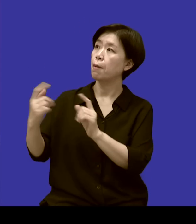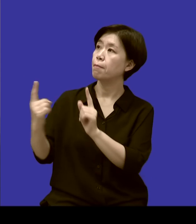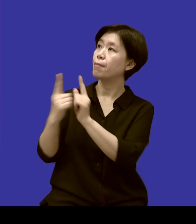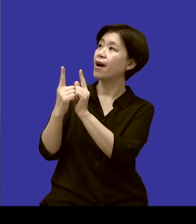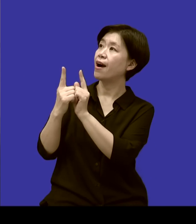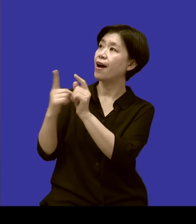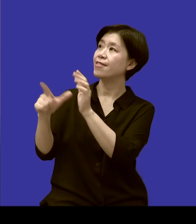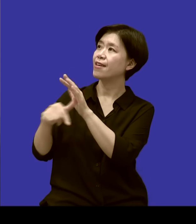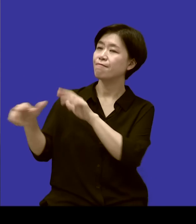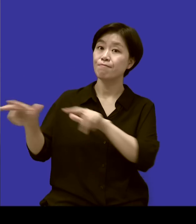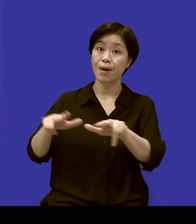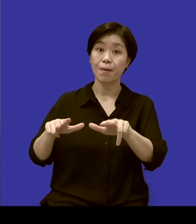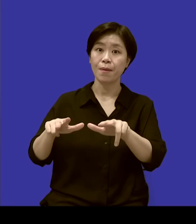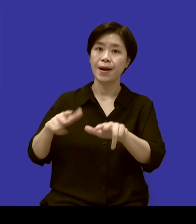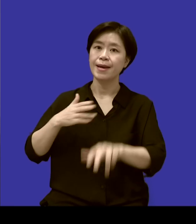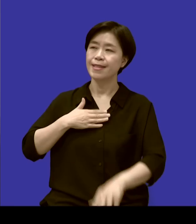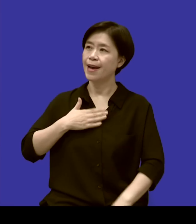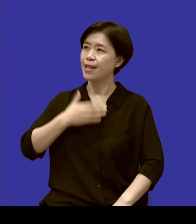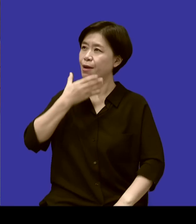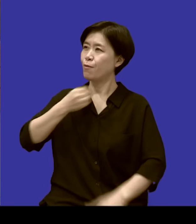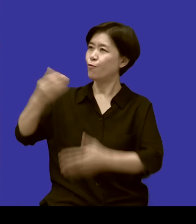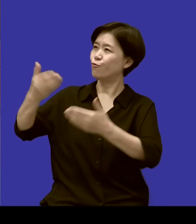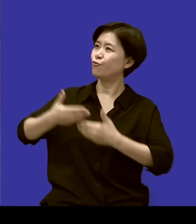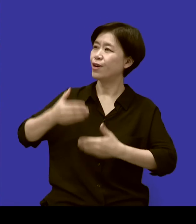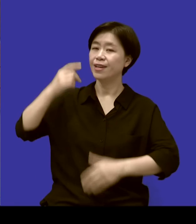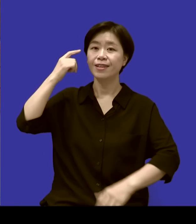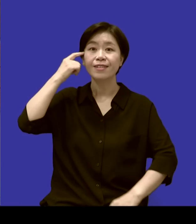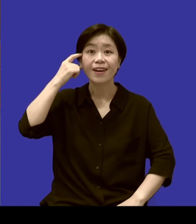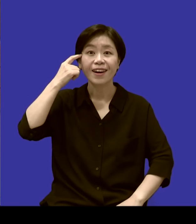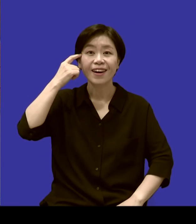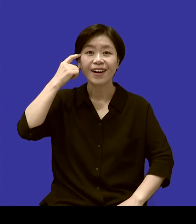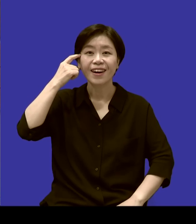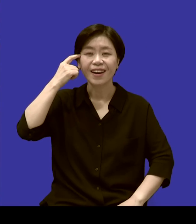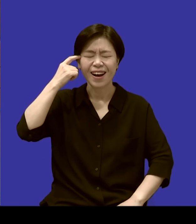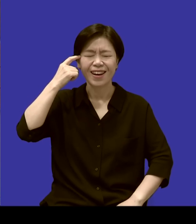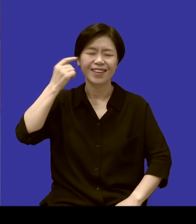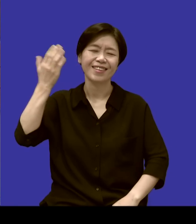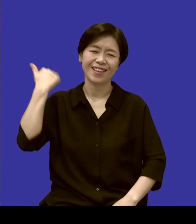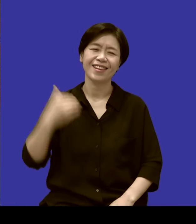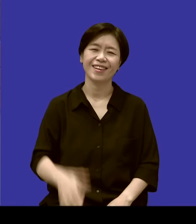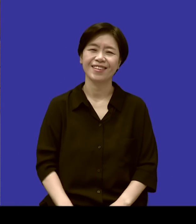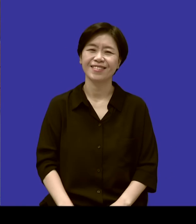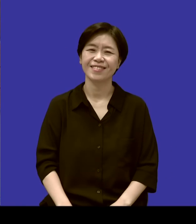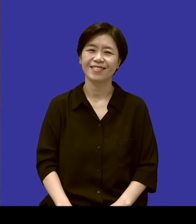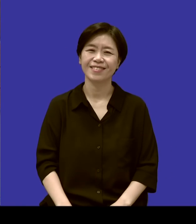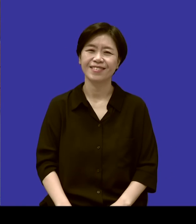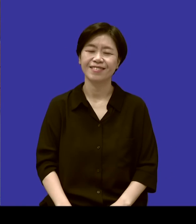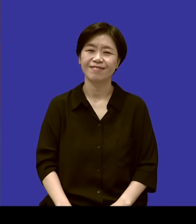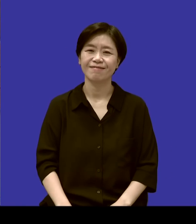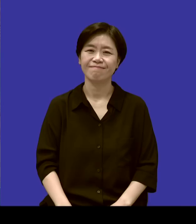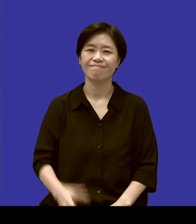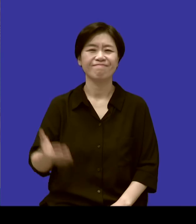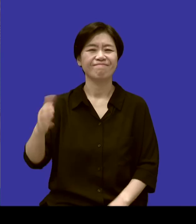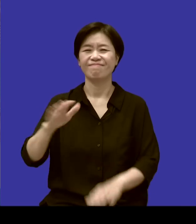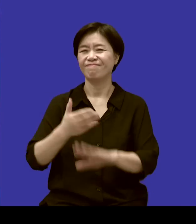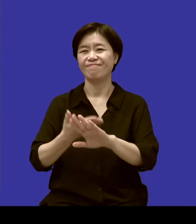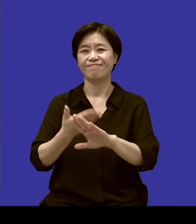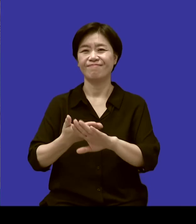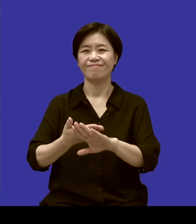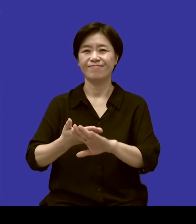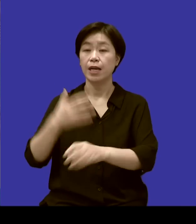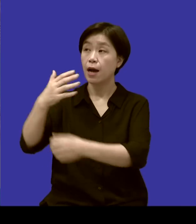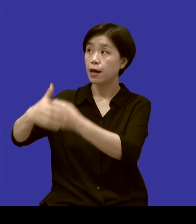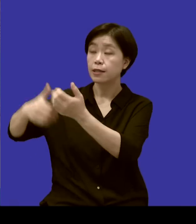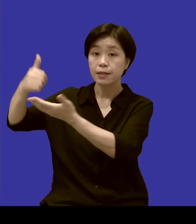하나님이 뚝딱 나타나서 네. 였다 이거 먹어라 였다 이거 괜찮은데요? 이렇게 되는 줄 알았는데 네. 그러니까 하나님은